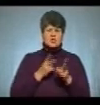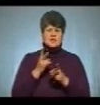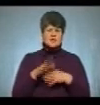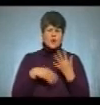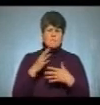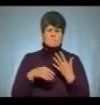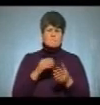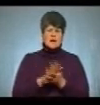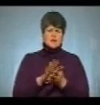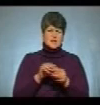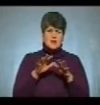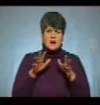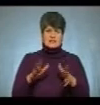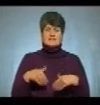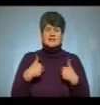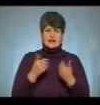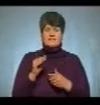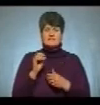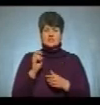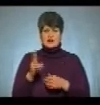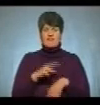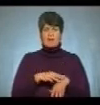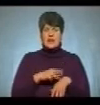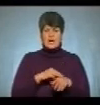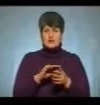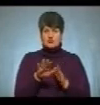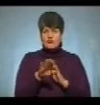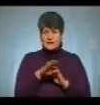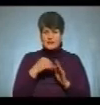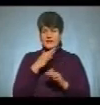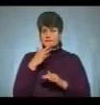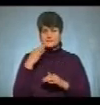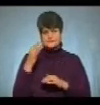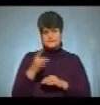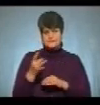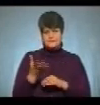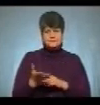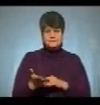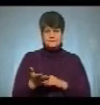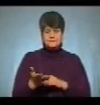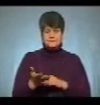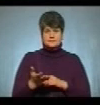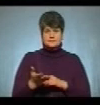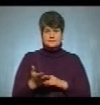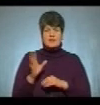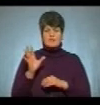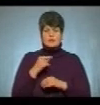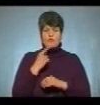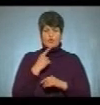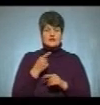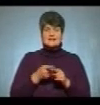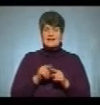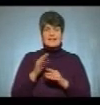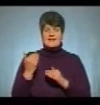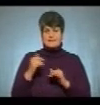бардак. Зверталися і з ЖЕК, зверталися і в міліцію, викликали і не раз. І всі говорять, що то не їхня